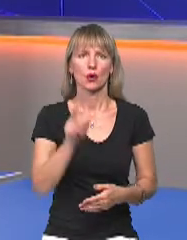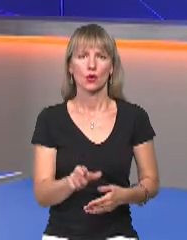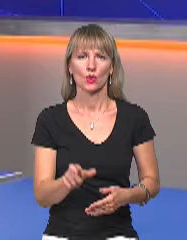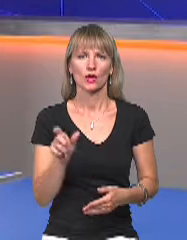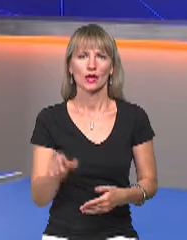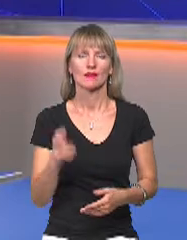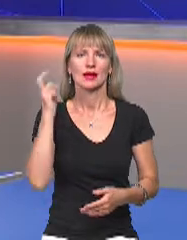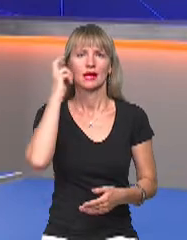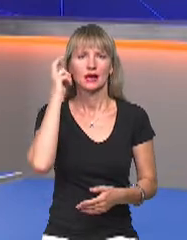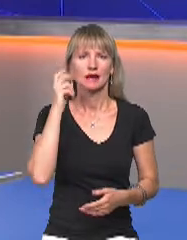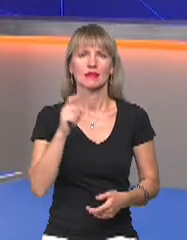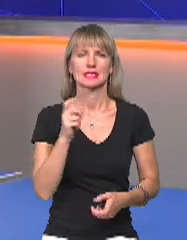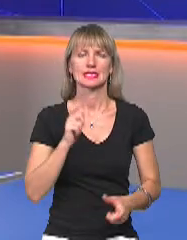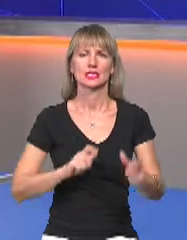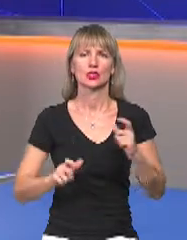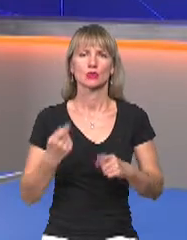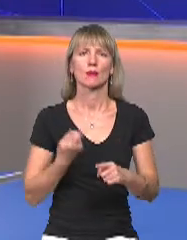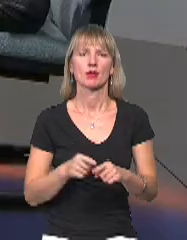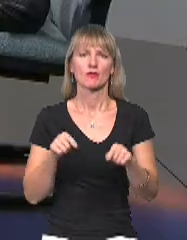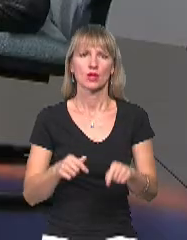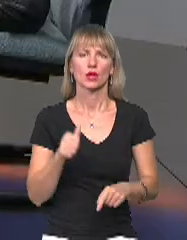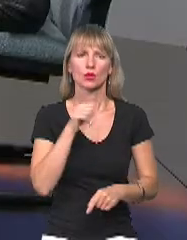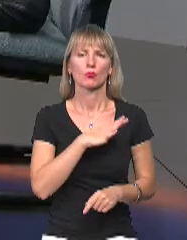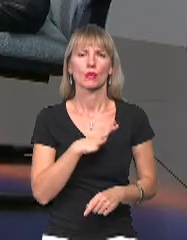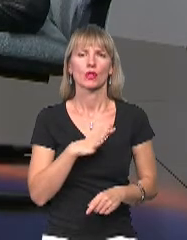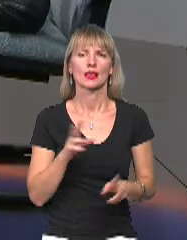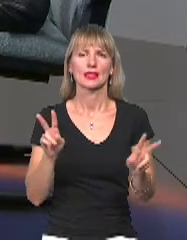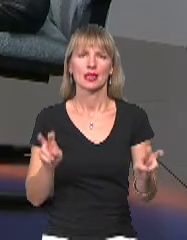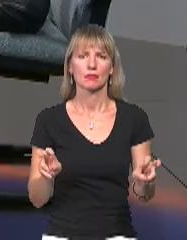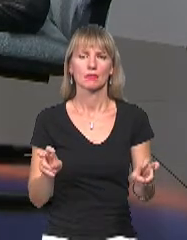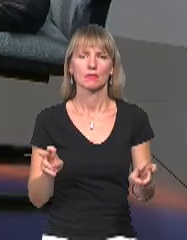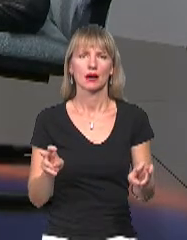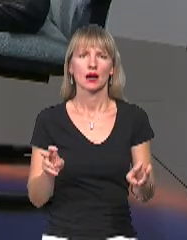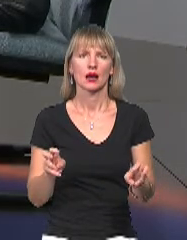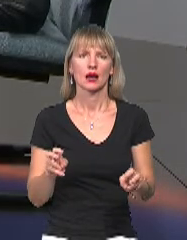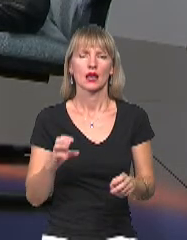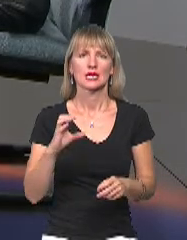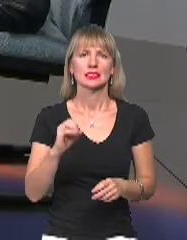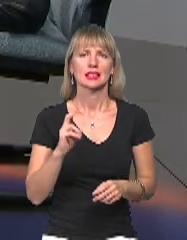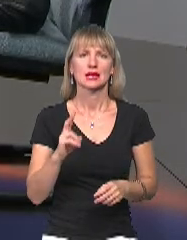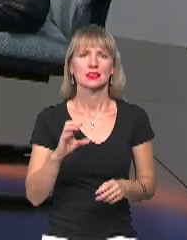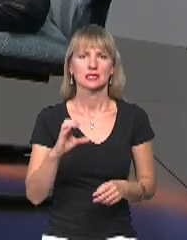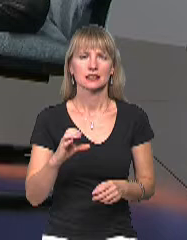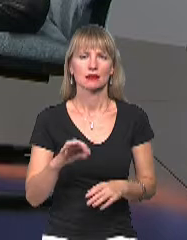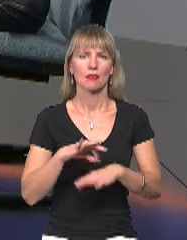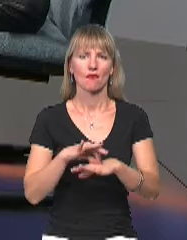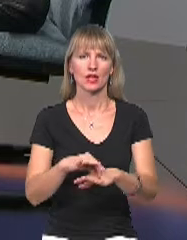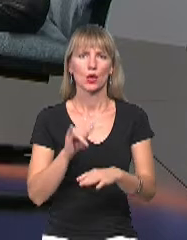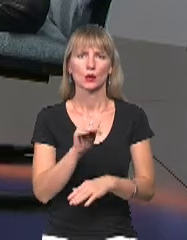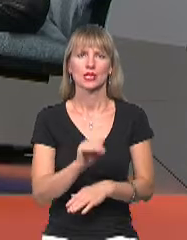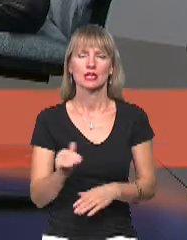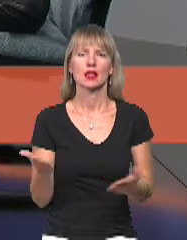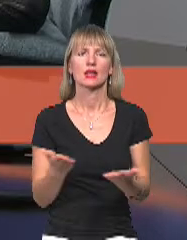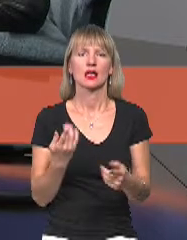з Києва, з інституту. Тому в цьому році була саме тема сексуальна поведінка дітей і як з цим боротися.